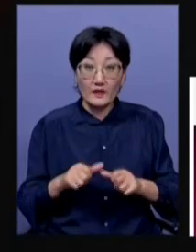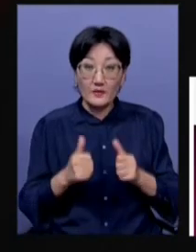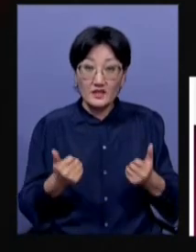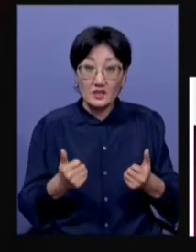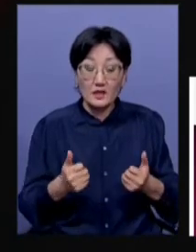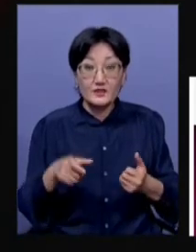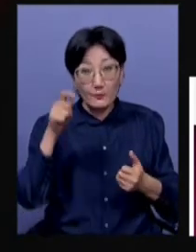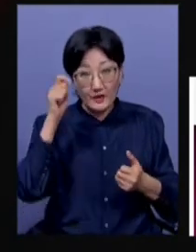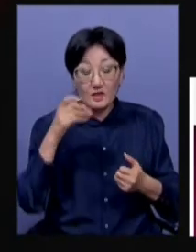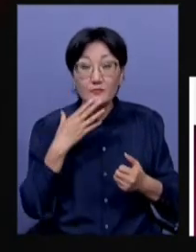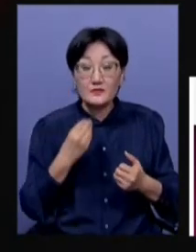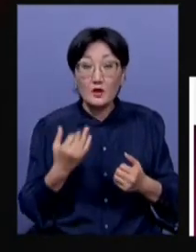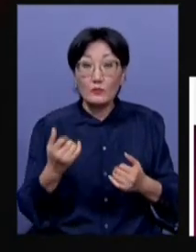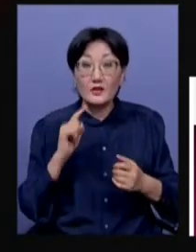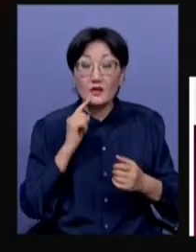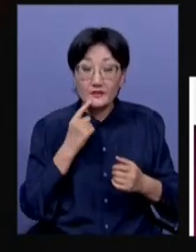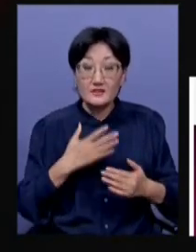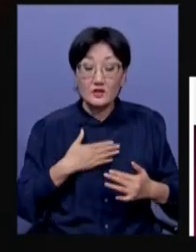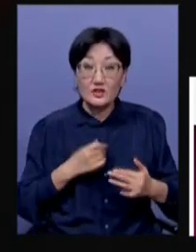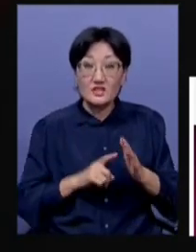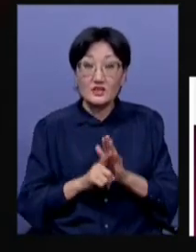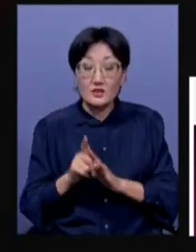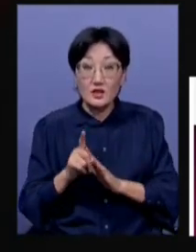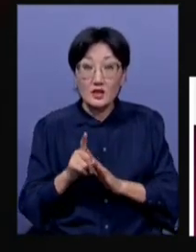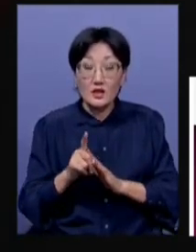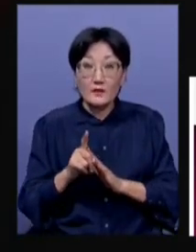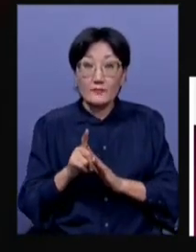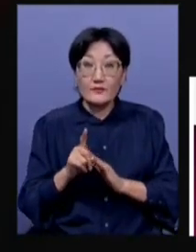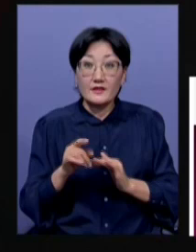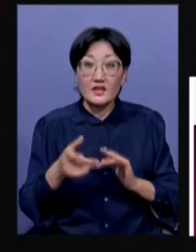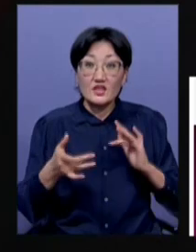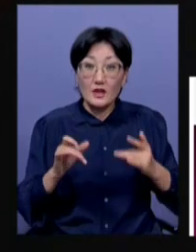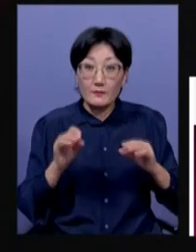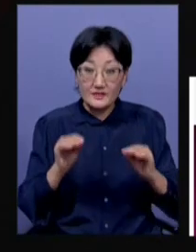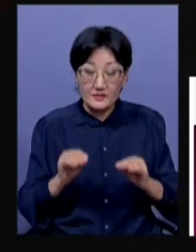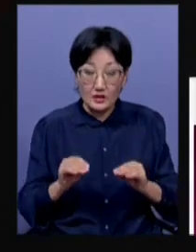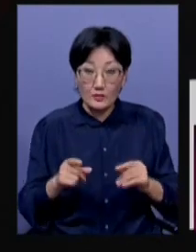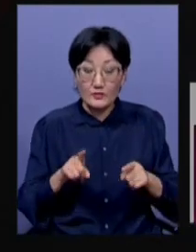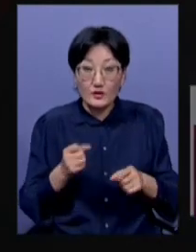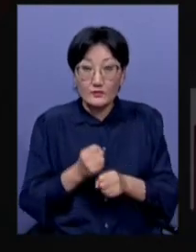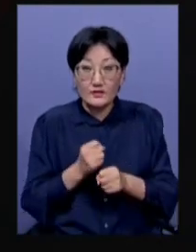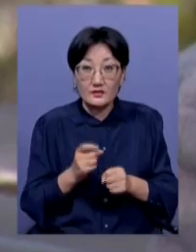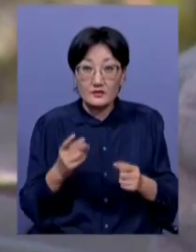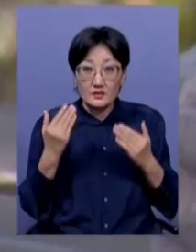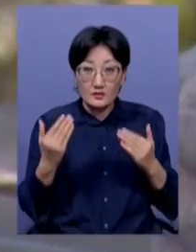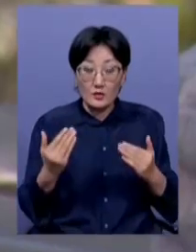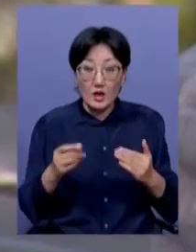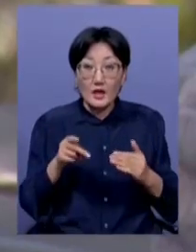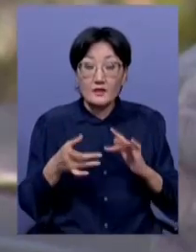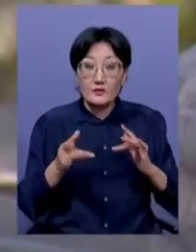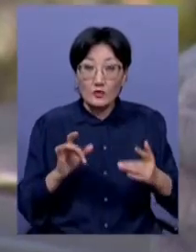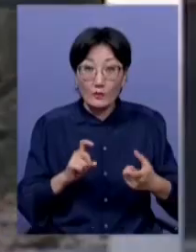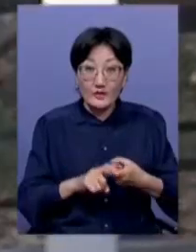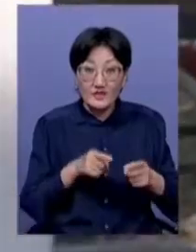парнем. Он обиделся на меня и начал хейтить меня в интернете. Что мне с этим делать, я не знаю. Кибербуллинг –